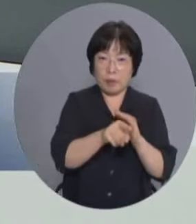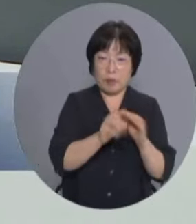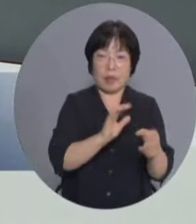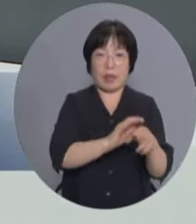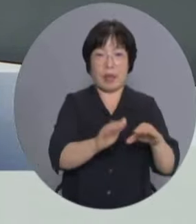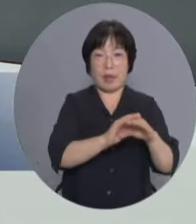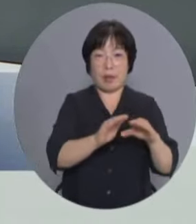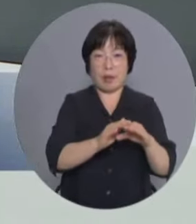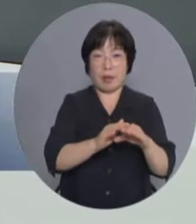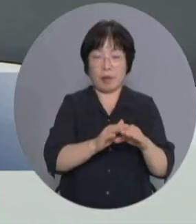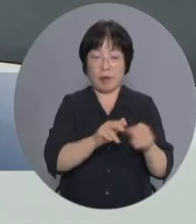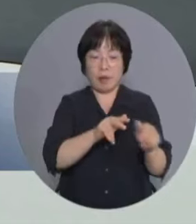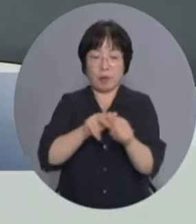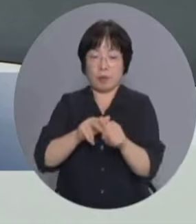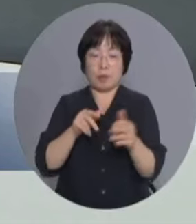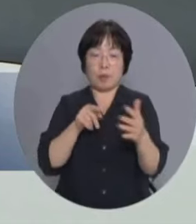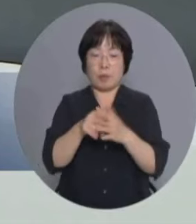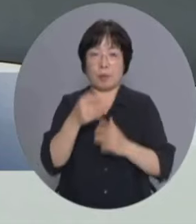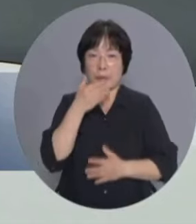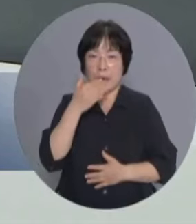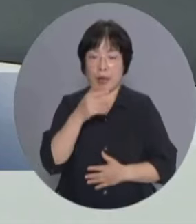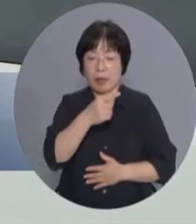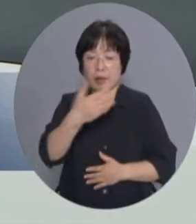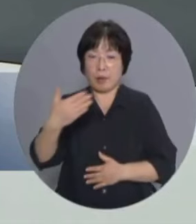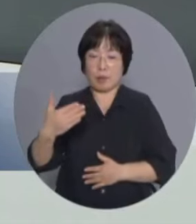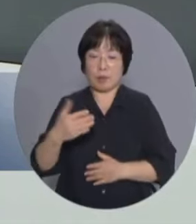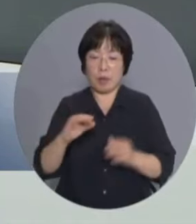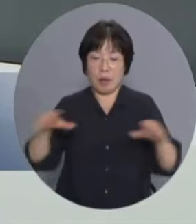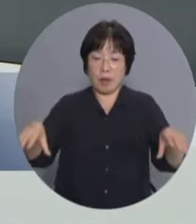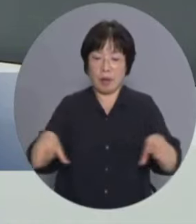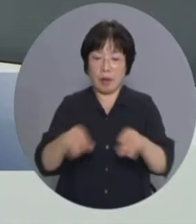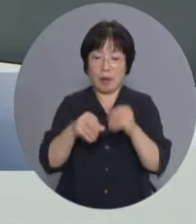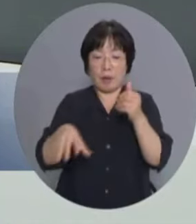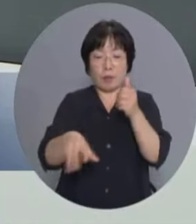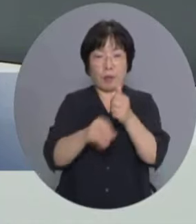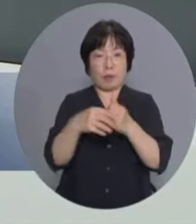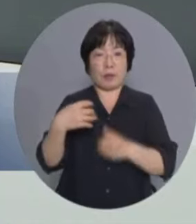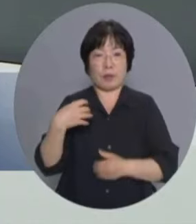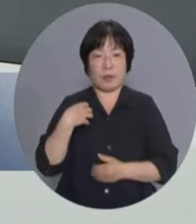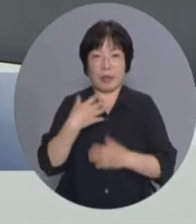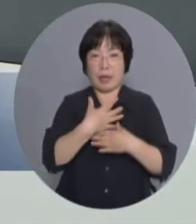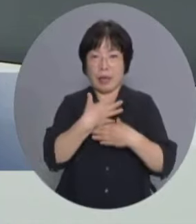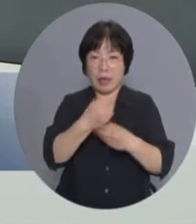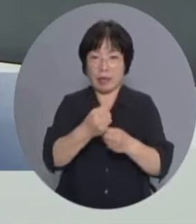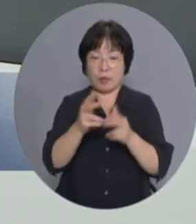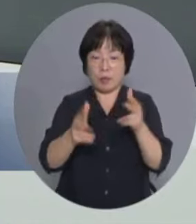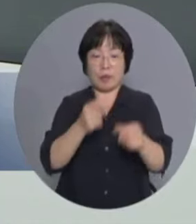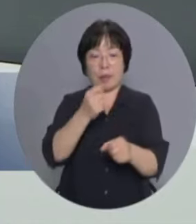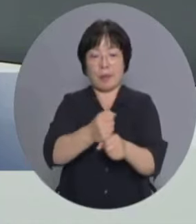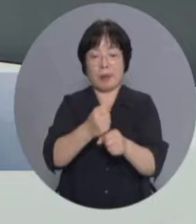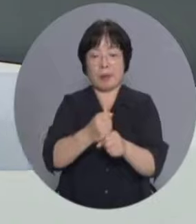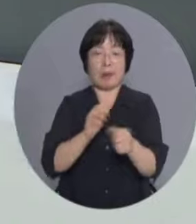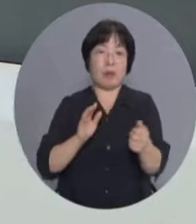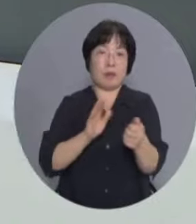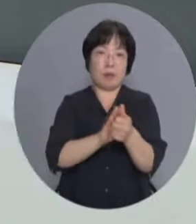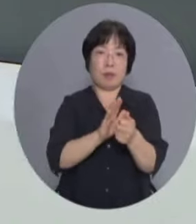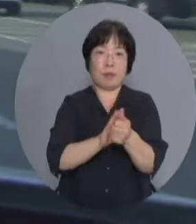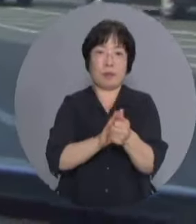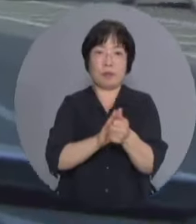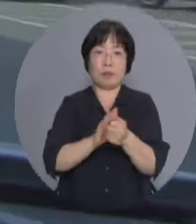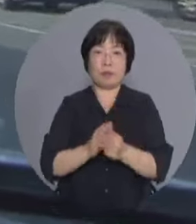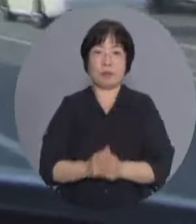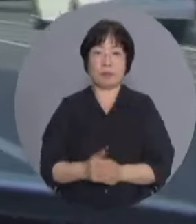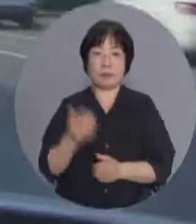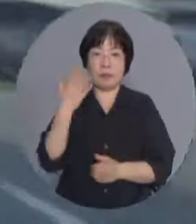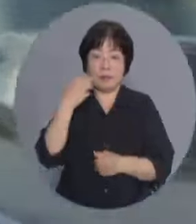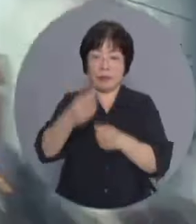사고 정보 파악이 가능해졌습니다. 소방은 육상재난 총괄 컨트롤타워로서 더 안전한 산단을 만드는 데 일조할 것입니다.